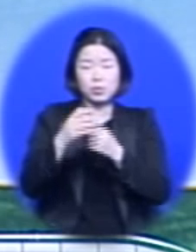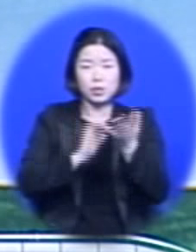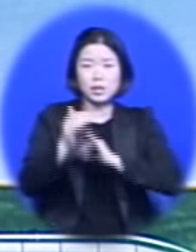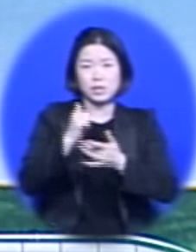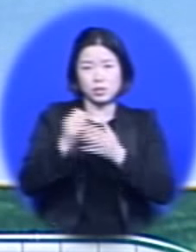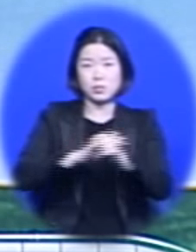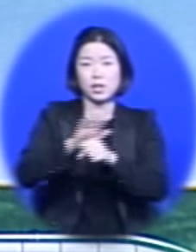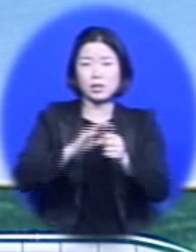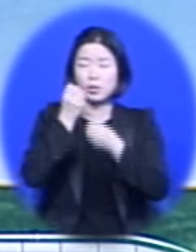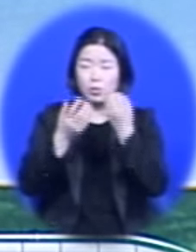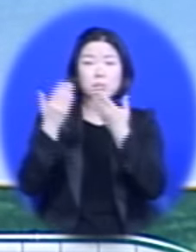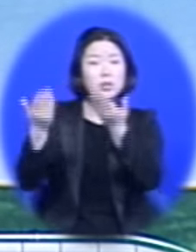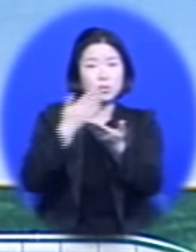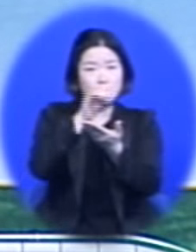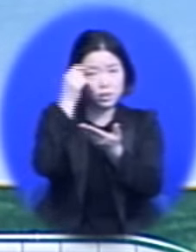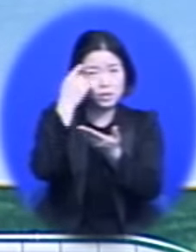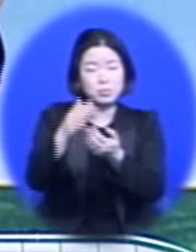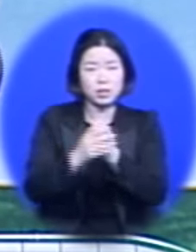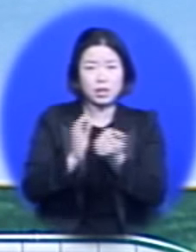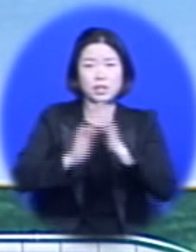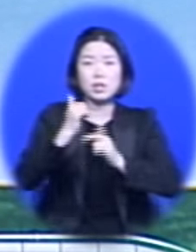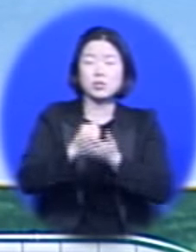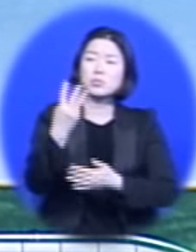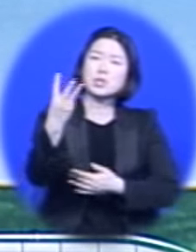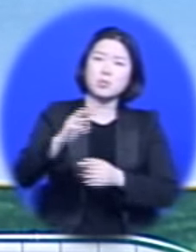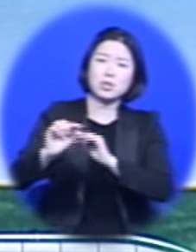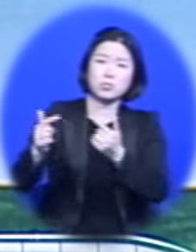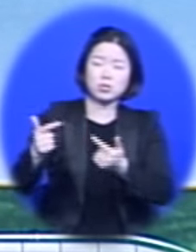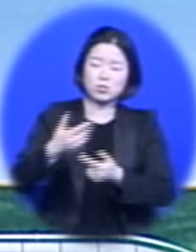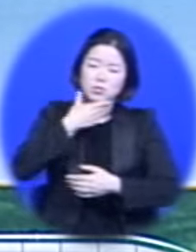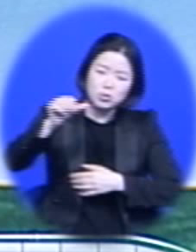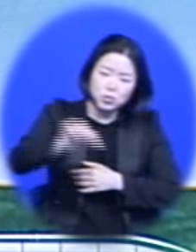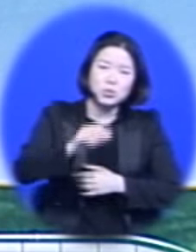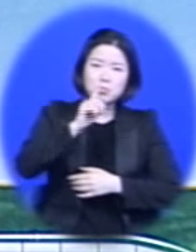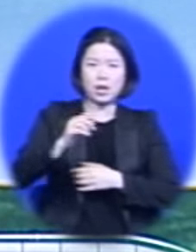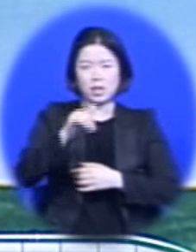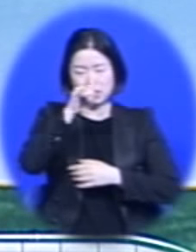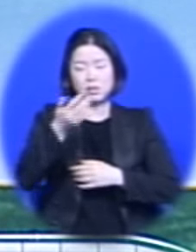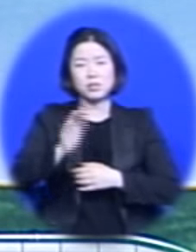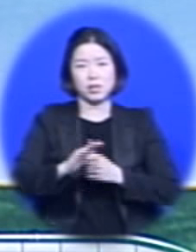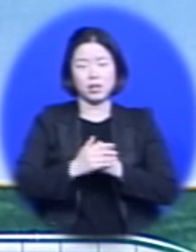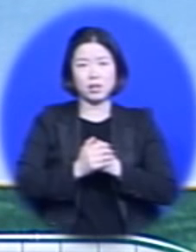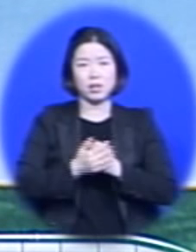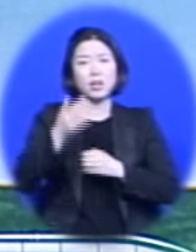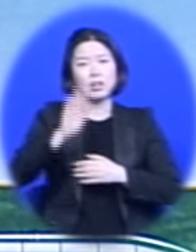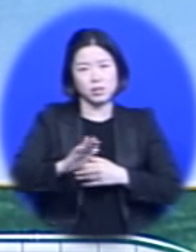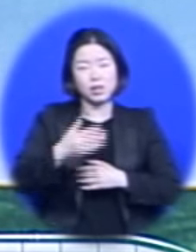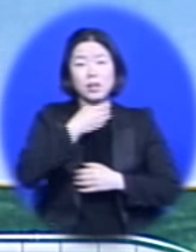예수님 사랑한다고 말할 수 있습니까? 예수님을 세 번 부인하고 저주까지 했는데 그런데 베드로는요